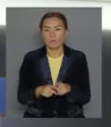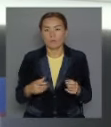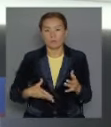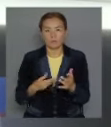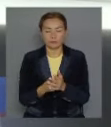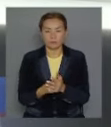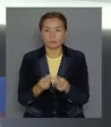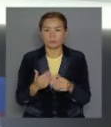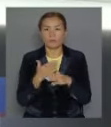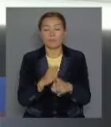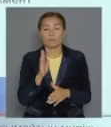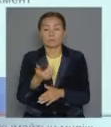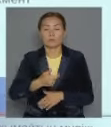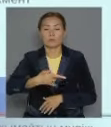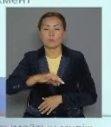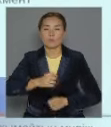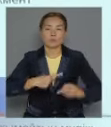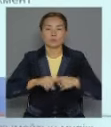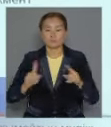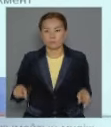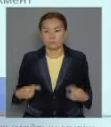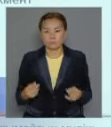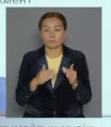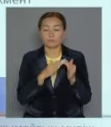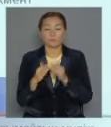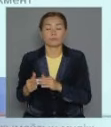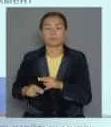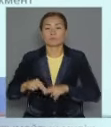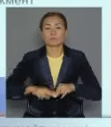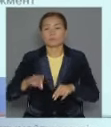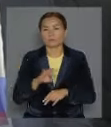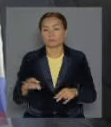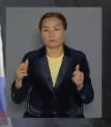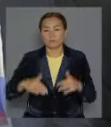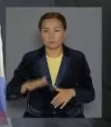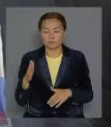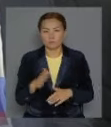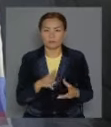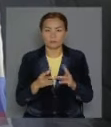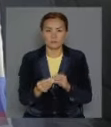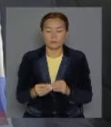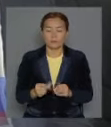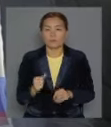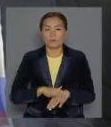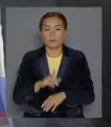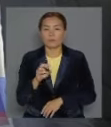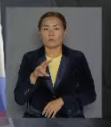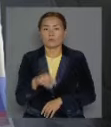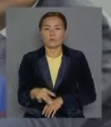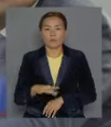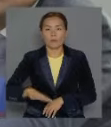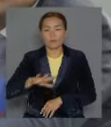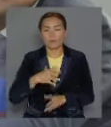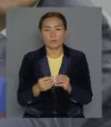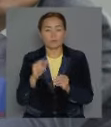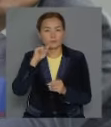субсидиялау үшін қаржы бөлу, агроөнеркәсіпті дамыту, тұрғын үй кешенін салу мәселелері көтерілді. Өз кезегінде Қанат Шарлапаев еліміздің